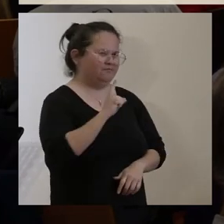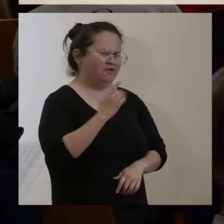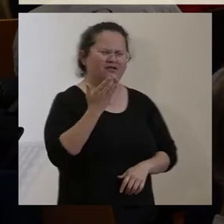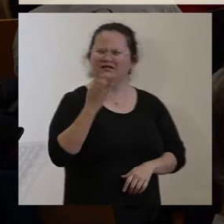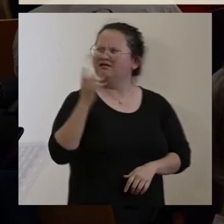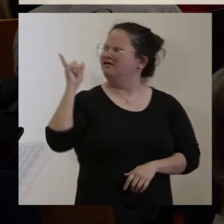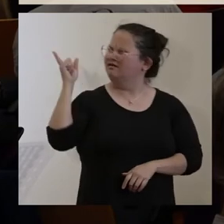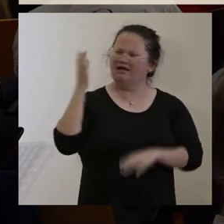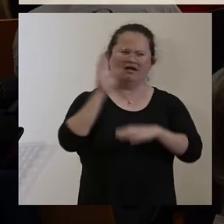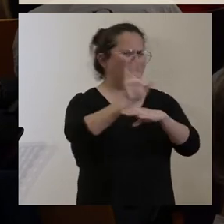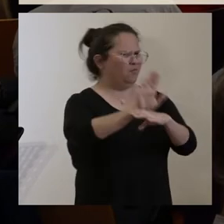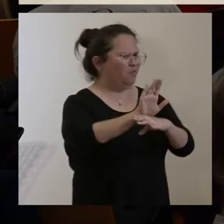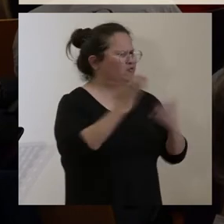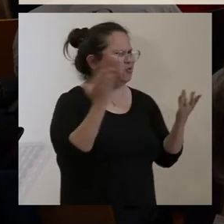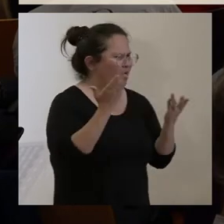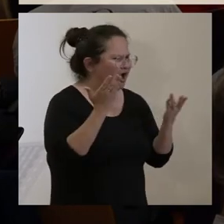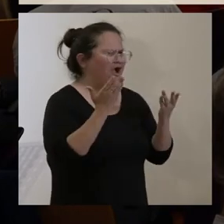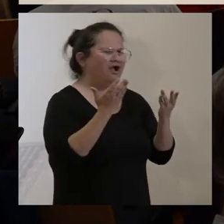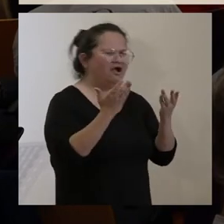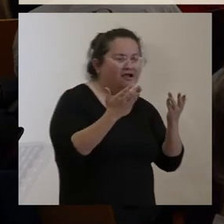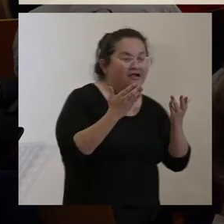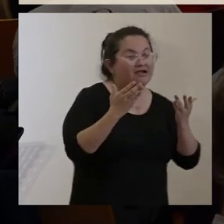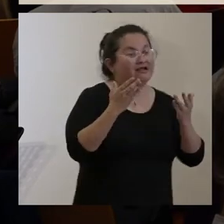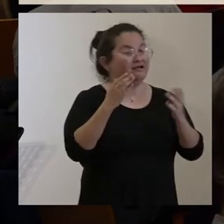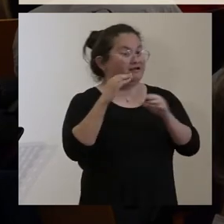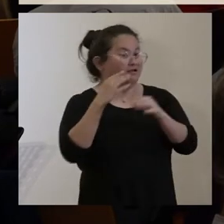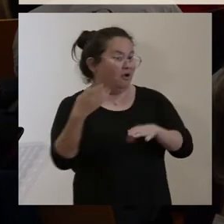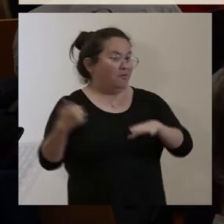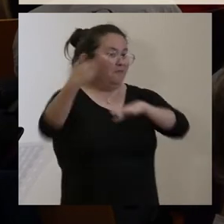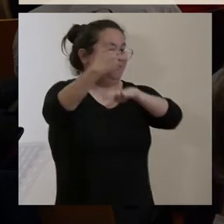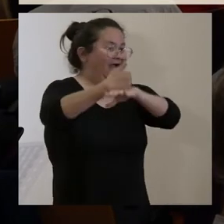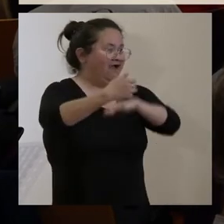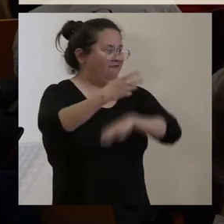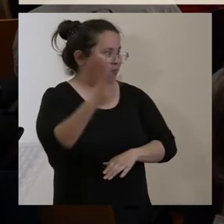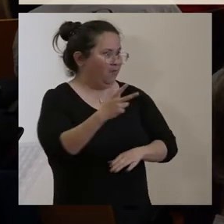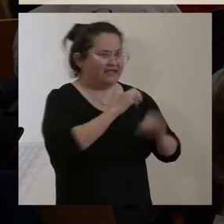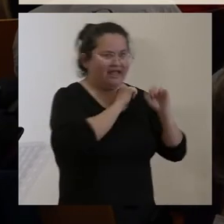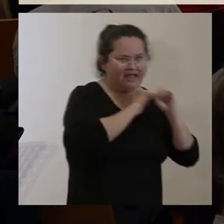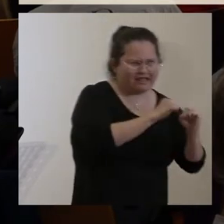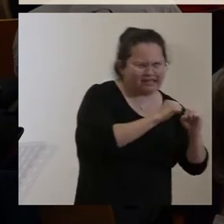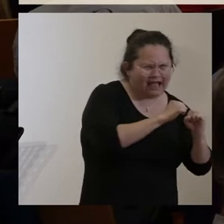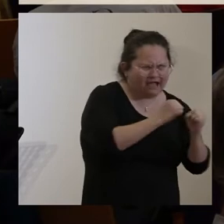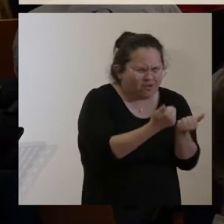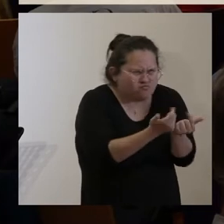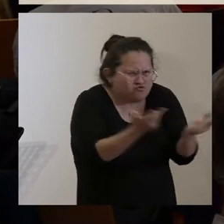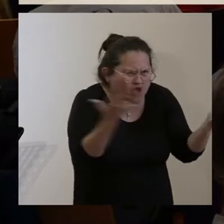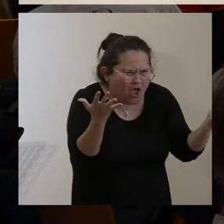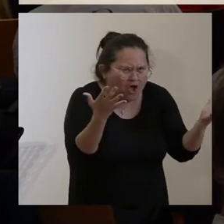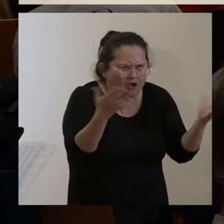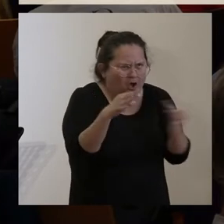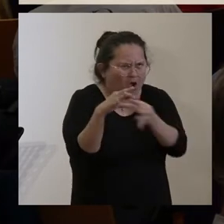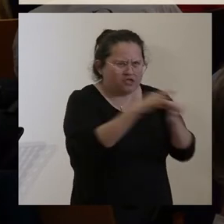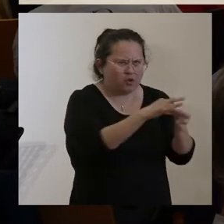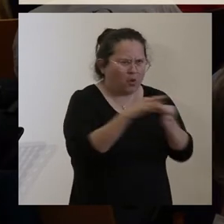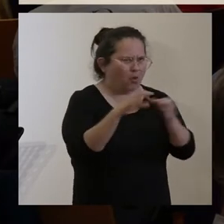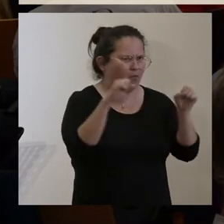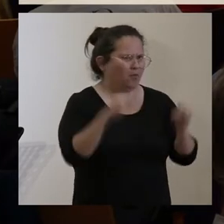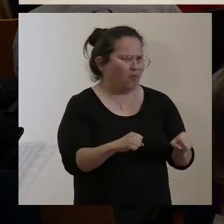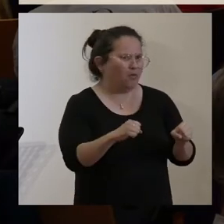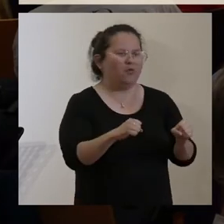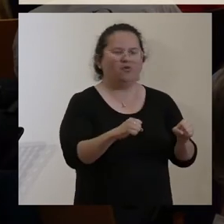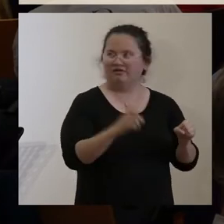variantes de la relation esclavagiste que les sociétés ont pu produire. À travers cette image transparaît une